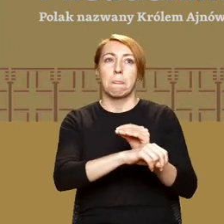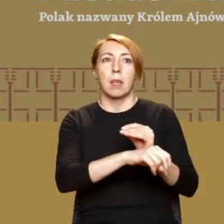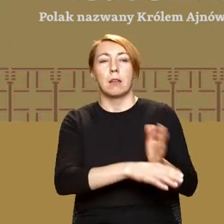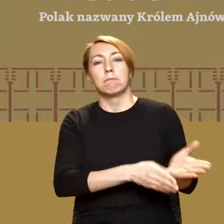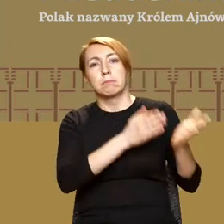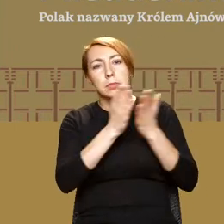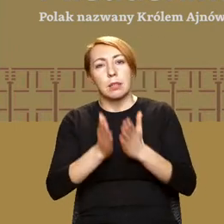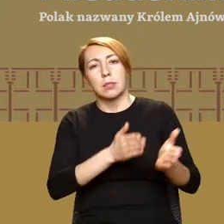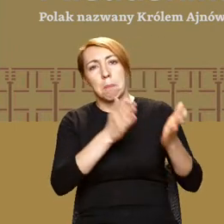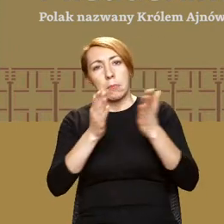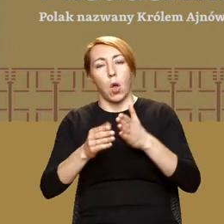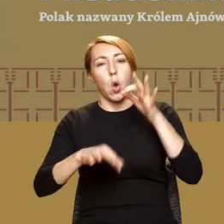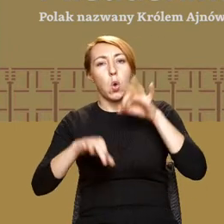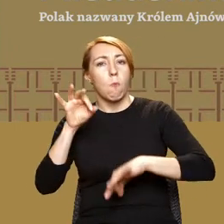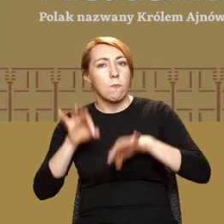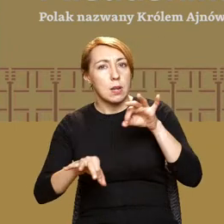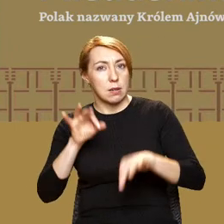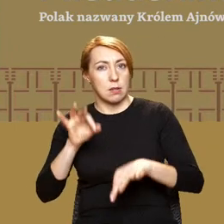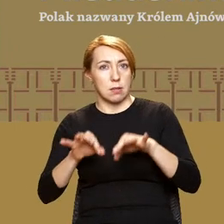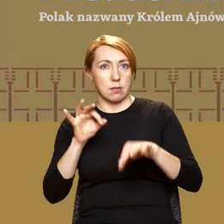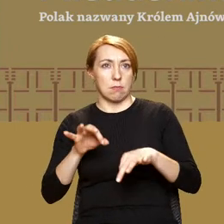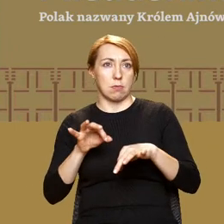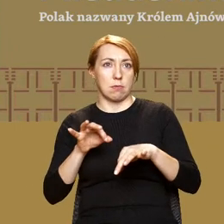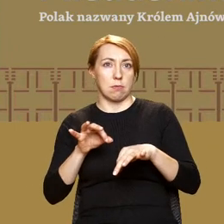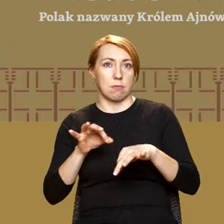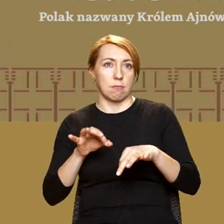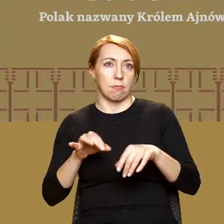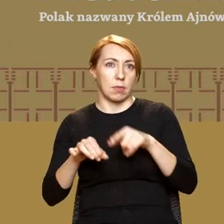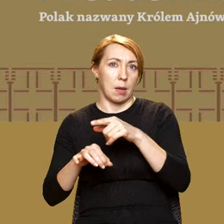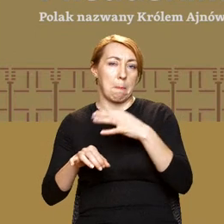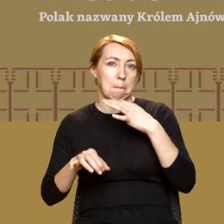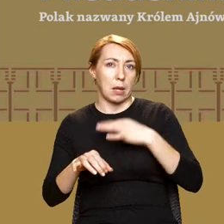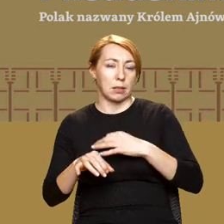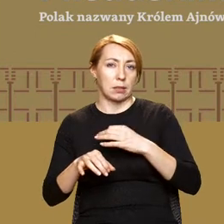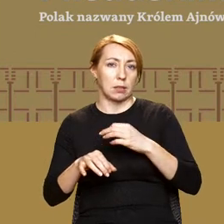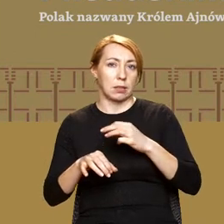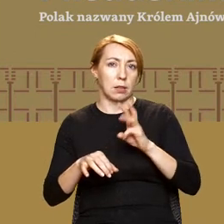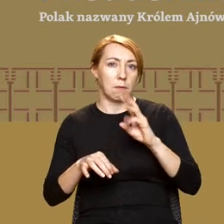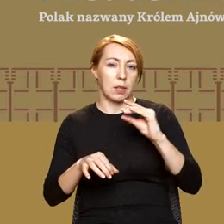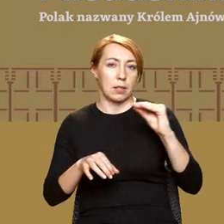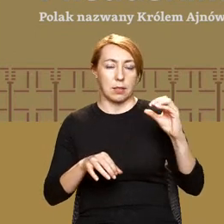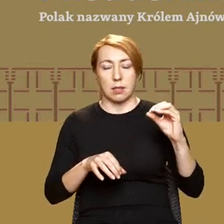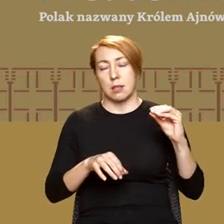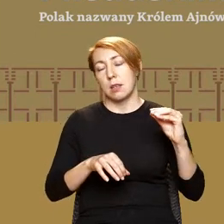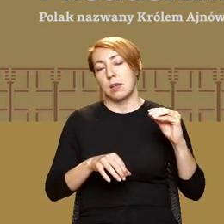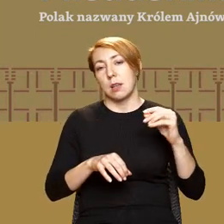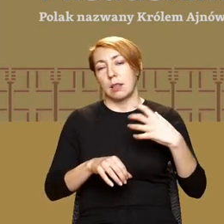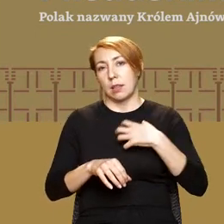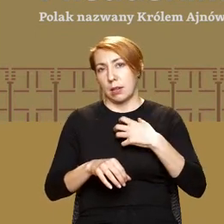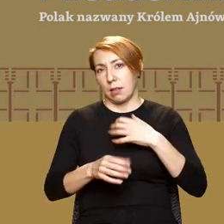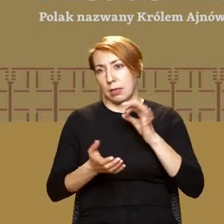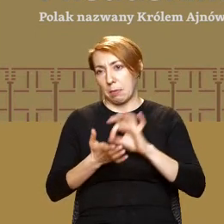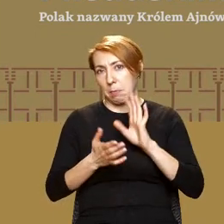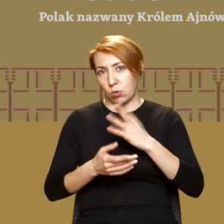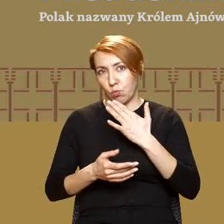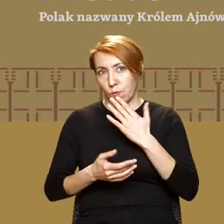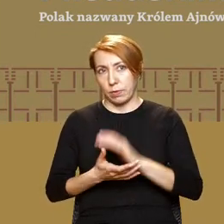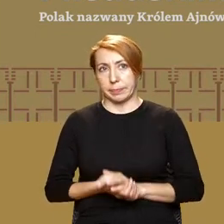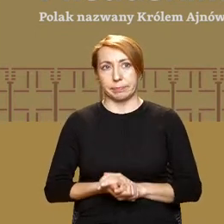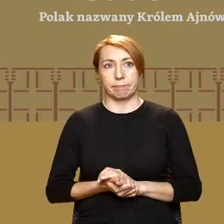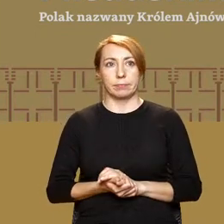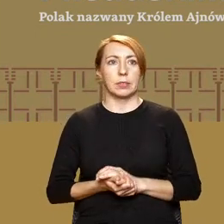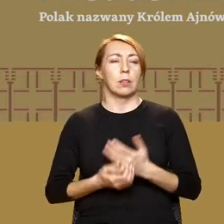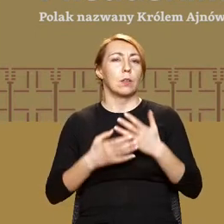kolejne konferencje, no, o których między innymi pani wicedyrektor będzie nam tutaj mówić. Mamy